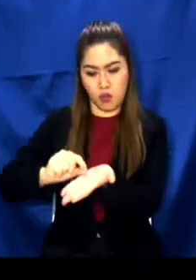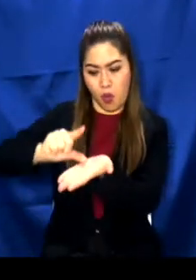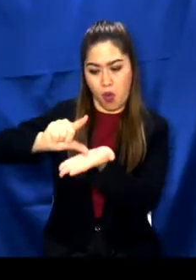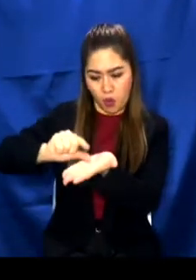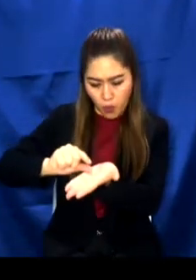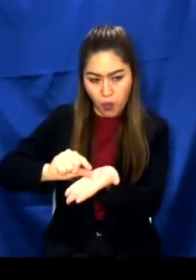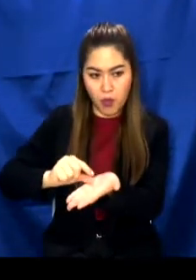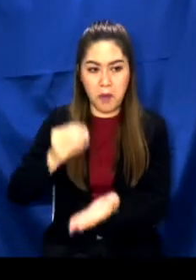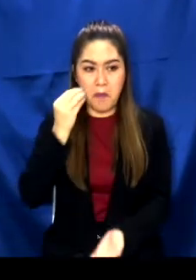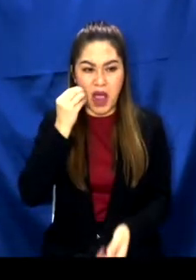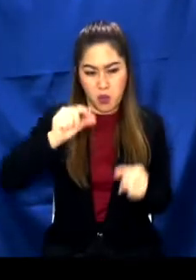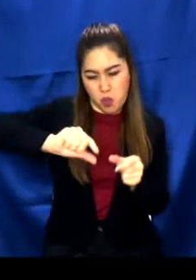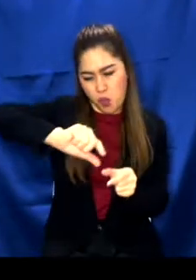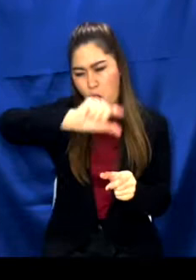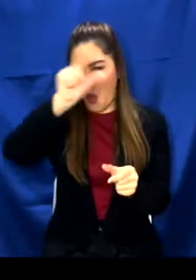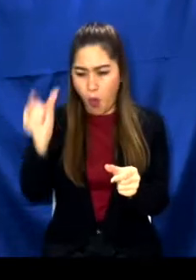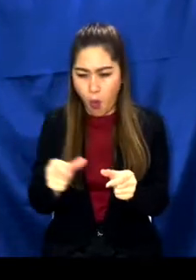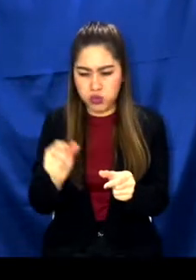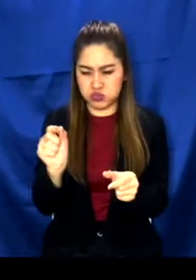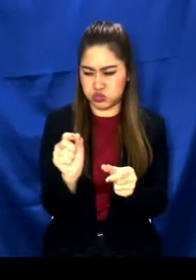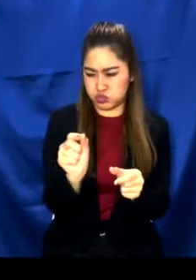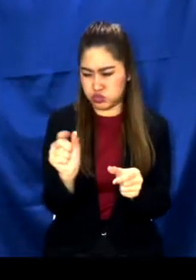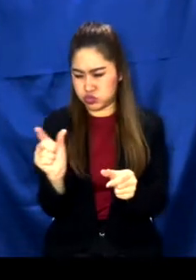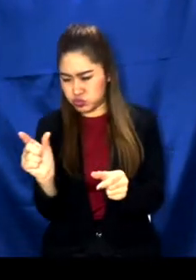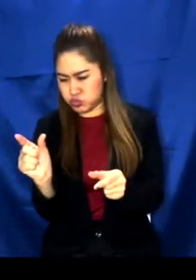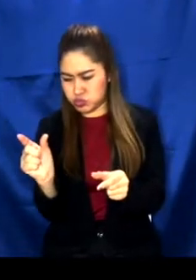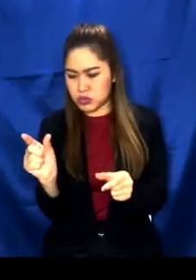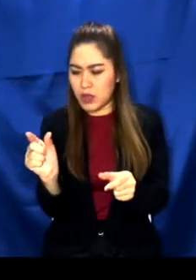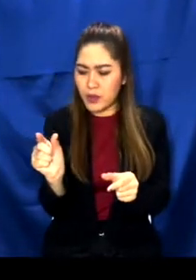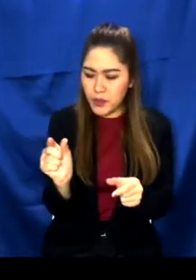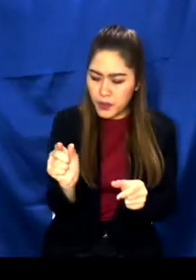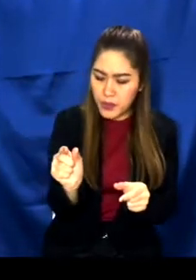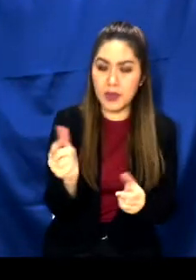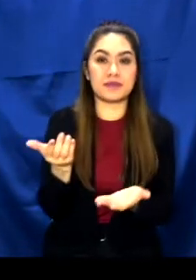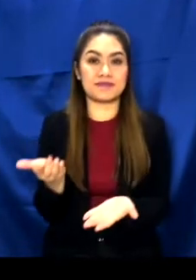สมมติใหญ่เท่าบ้านก็เท่านี้แต่ถ้าเราไม่เอาเราก็ย่อเล็กลงค่ะย่อเล็กลง